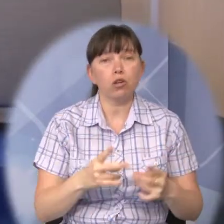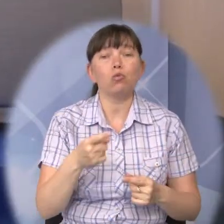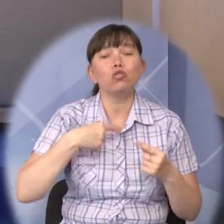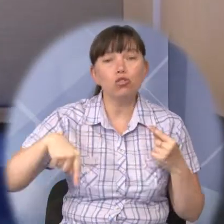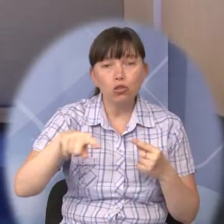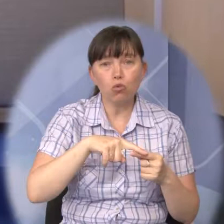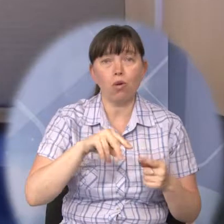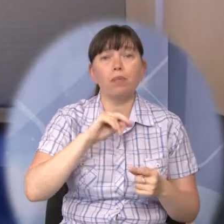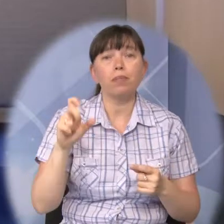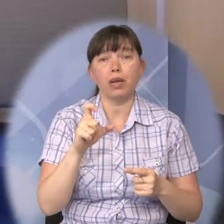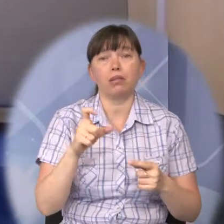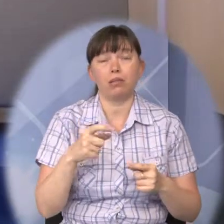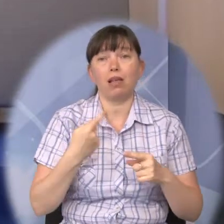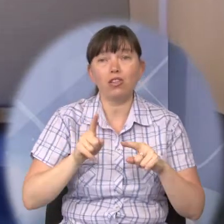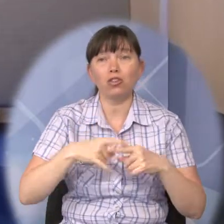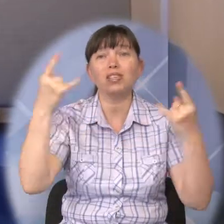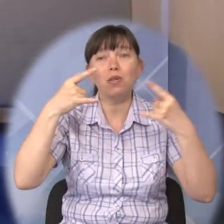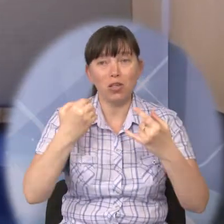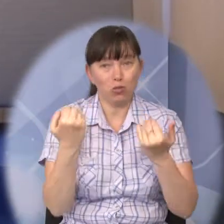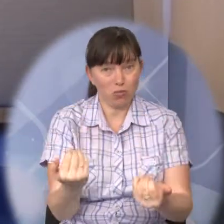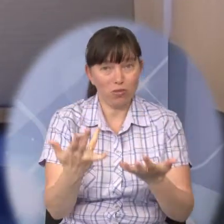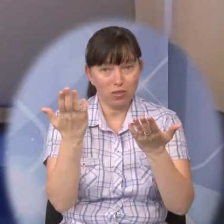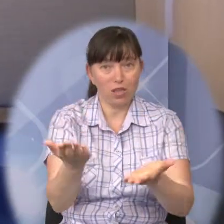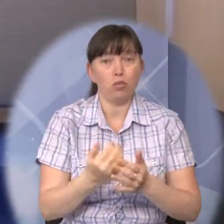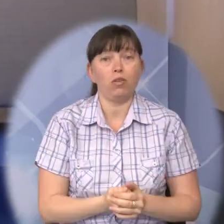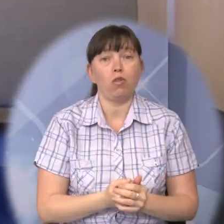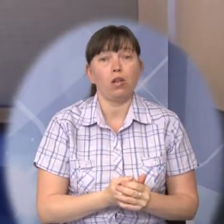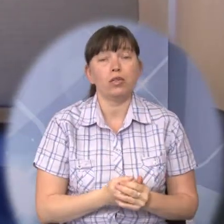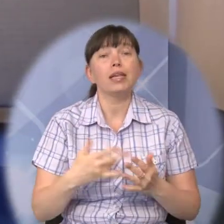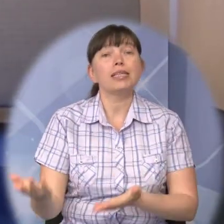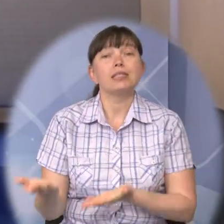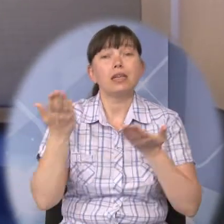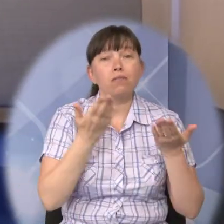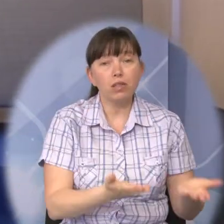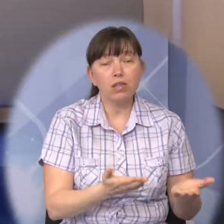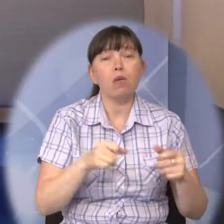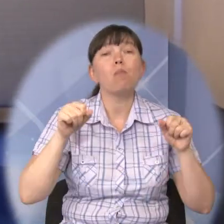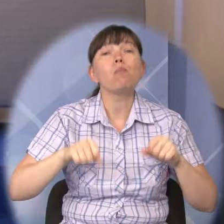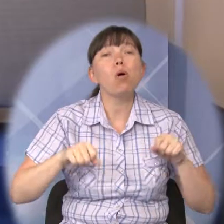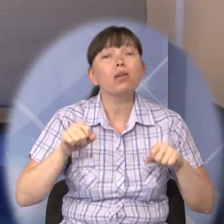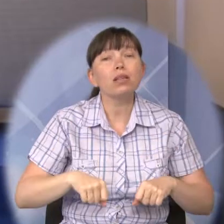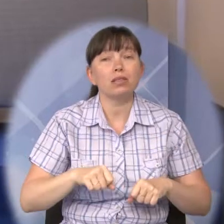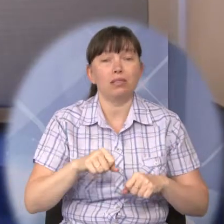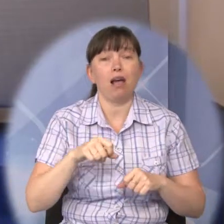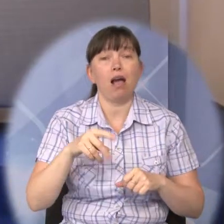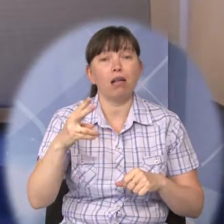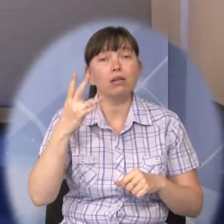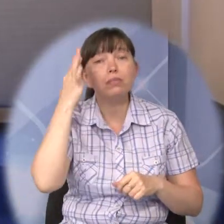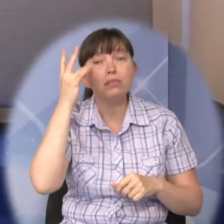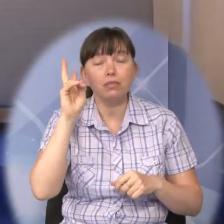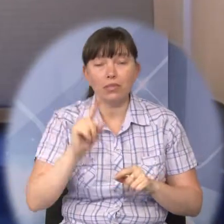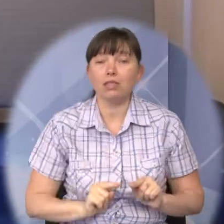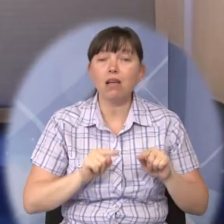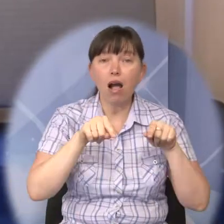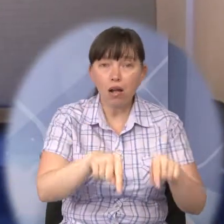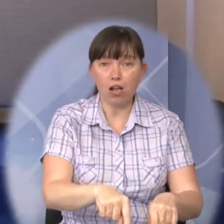noi, prin intermediul și a emisiunii dumneavoastră, să invităm potențialii participanți de a se angaja,